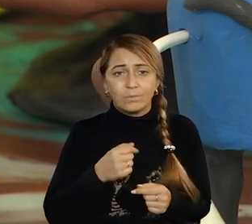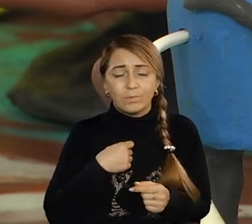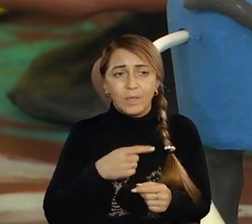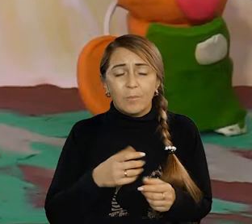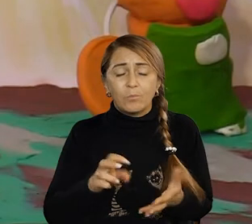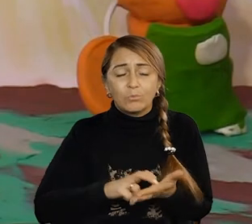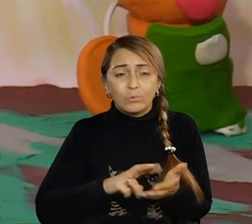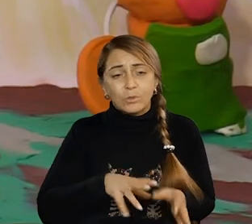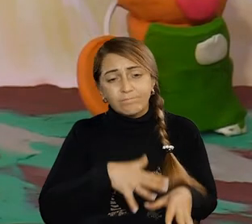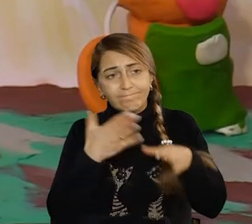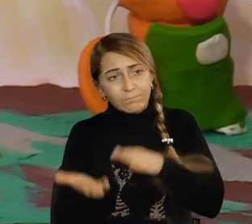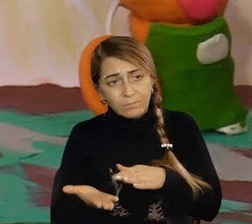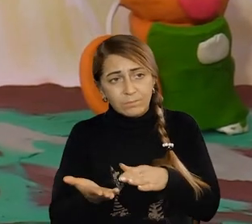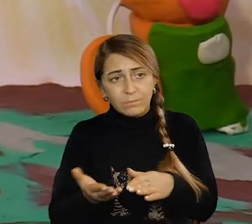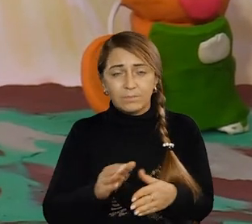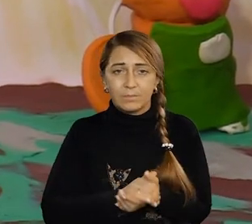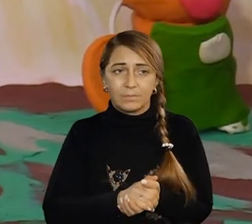щось перекинути.